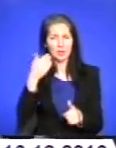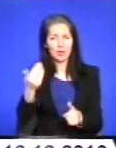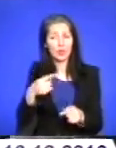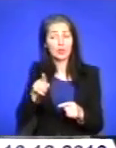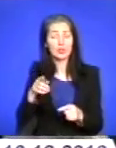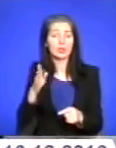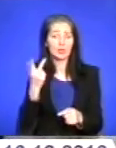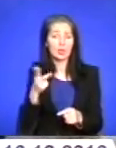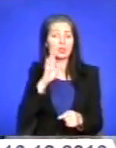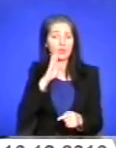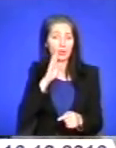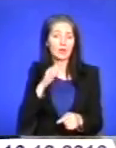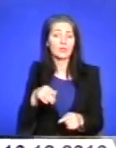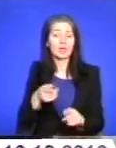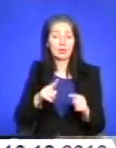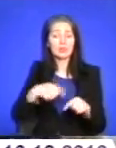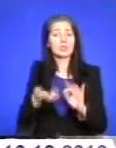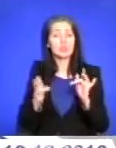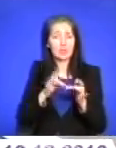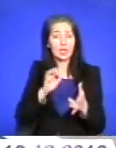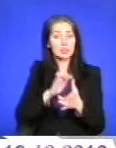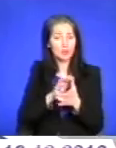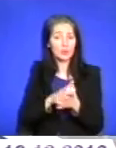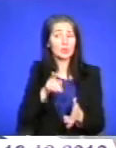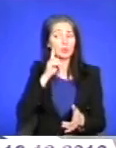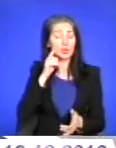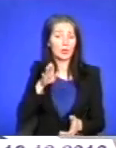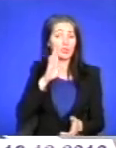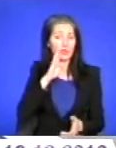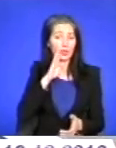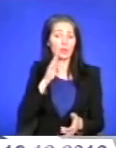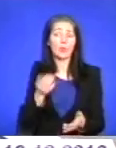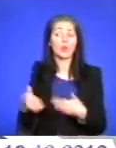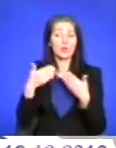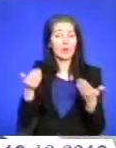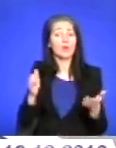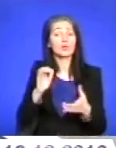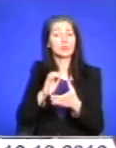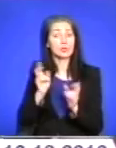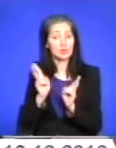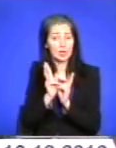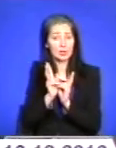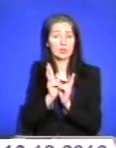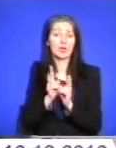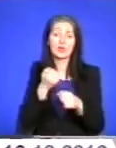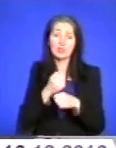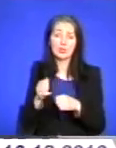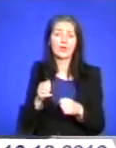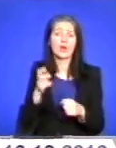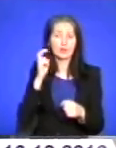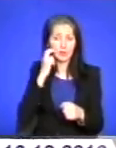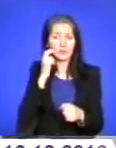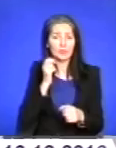знайомився з молодими панянками. Пропонував їм зустрітися, спонукав до статевих стосунків, які записував на відео. Згодом відзнятий